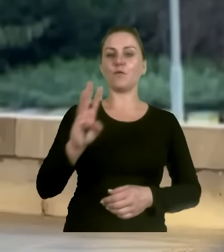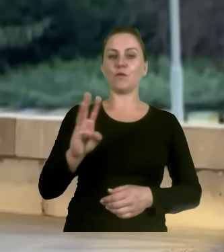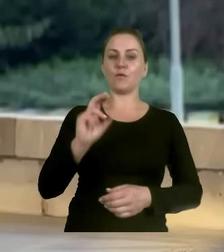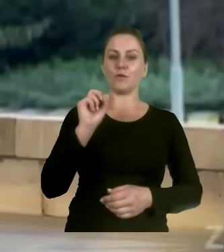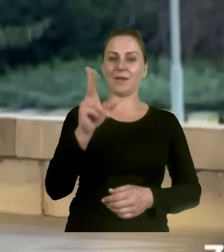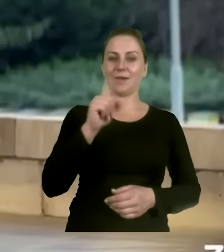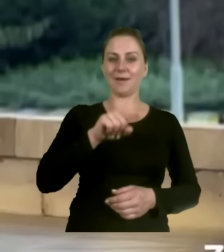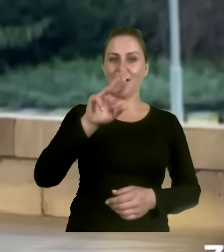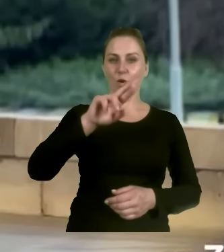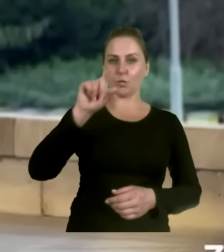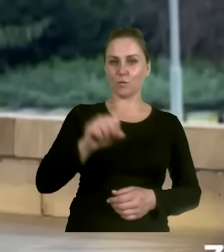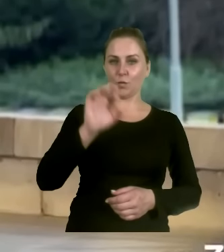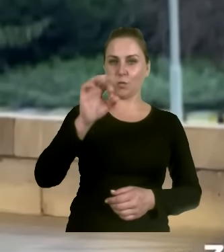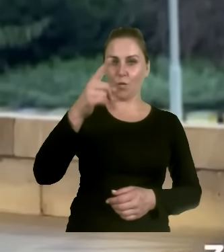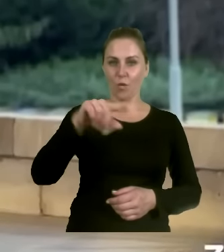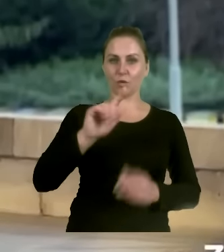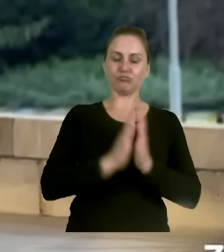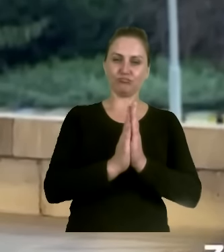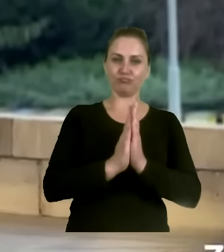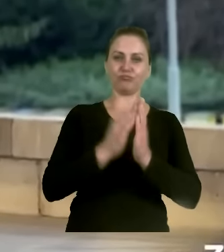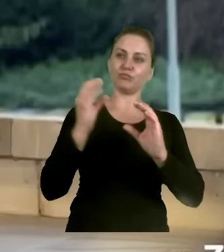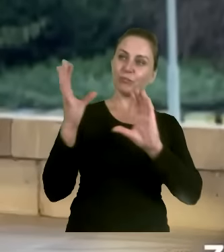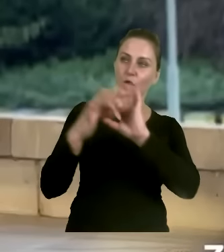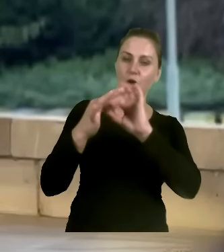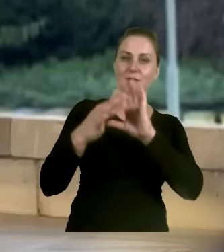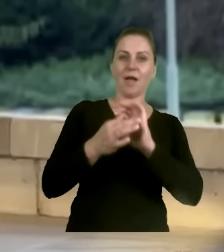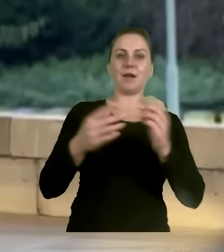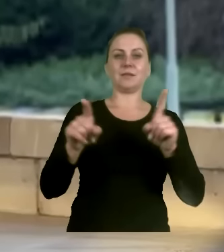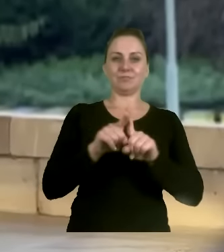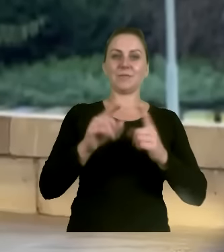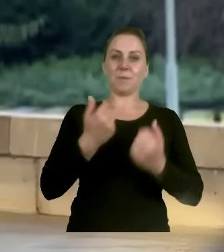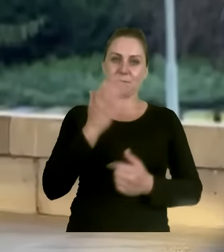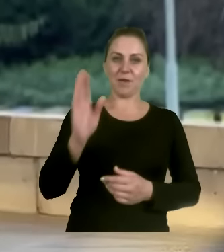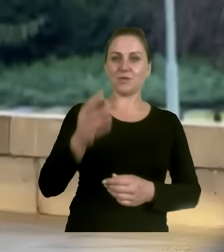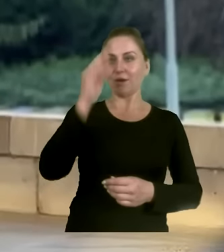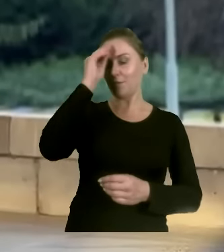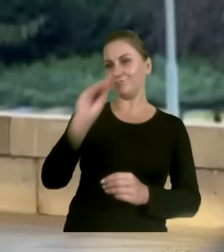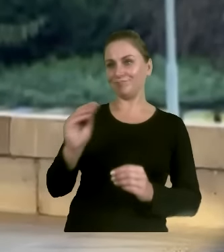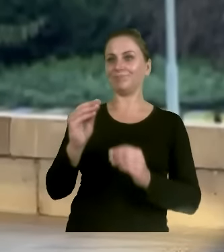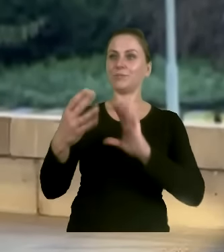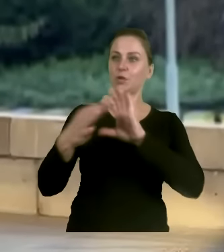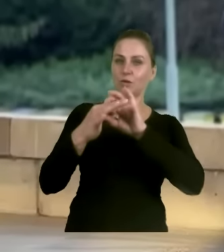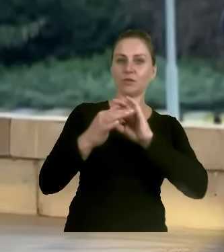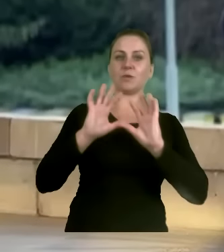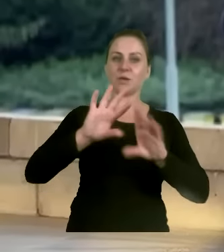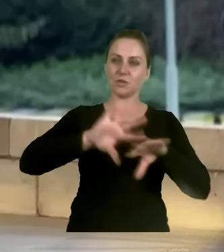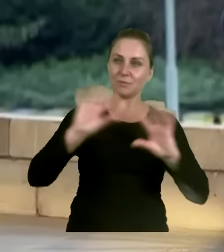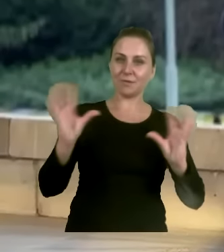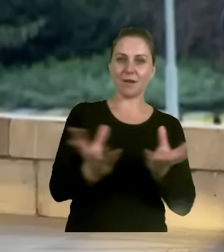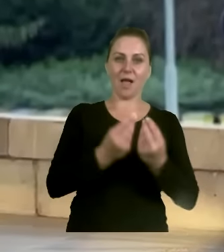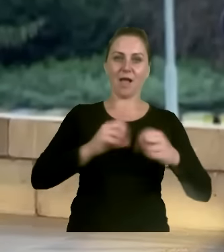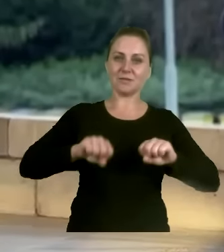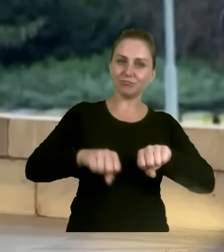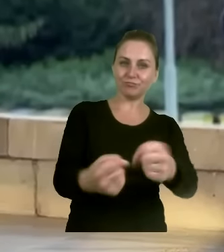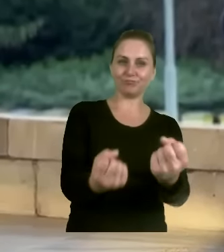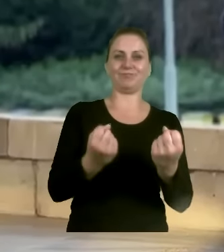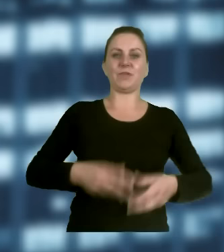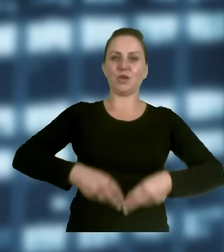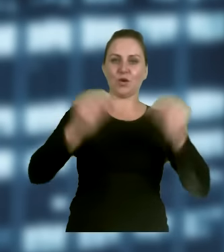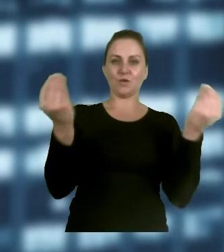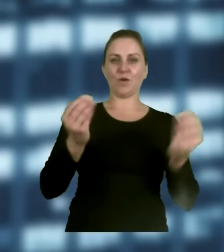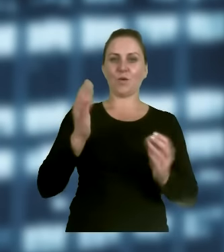www.takdlarozwoju.org. Zostawcie kontakt, namiary. Będziemy się odzywać i będziemy razem działać dla rozwoju i bezpieczeństwa Polski. Czekamy na